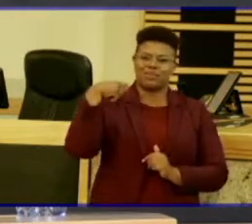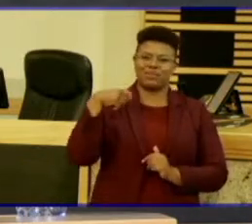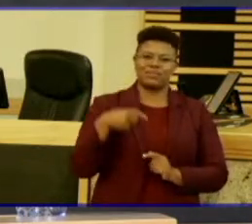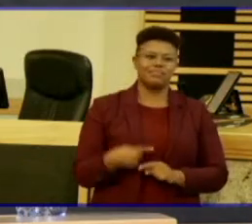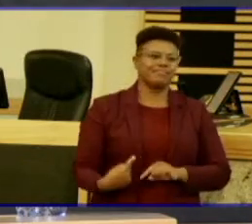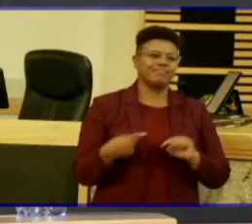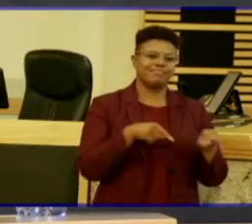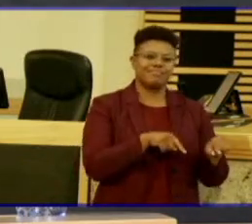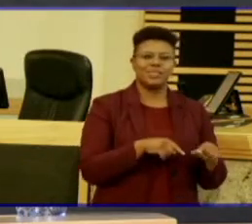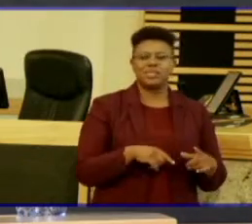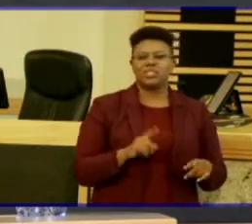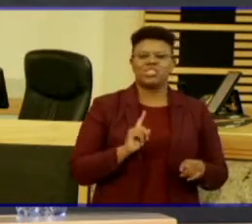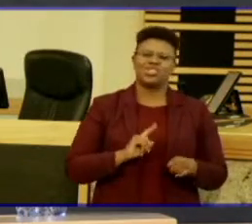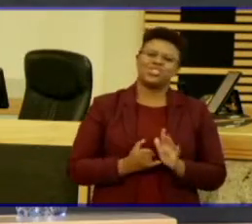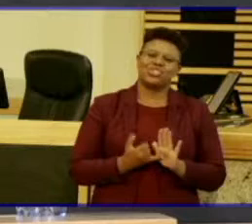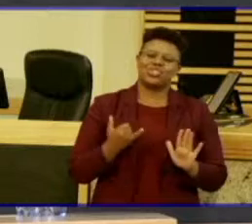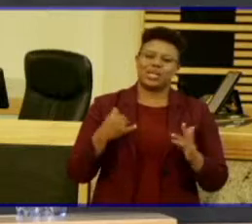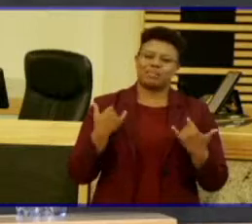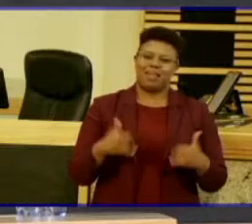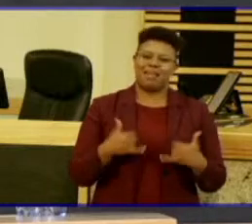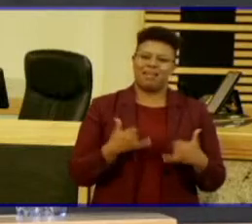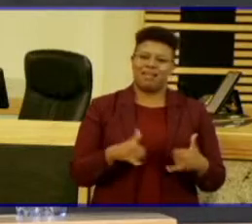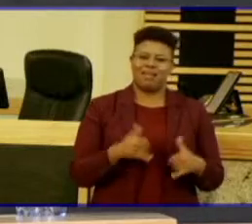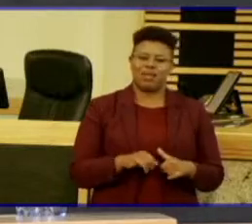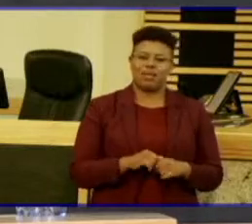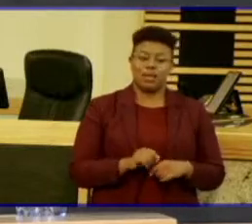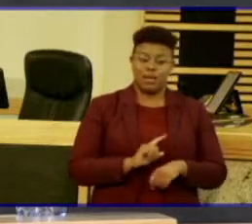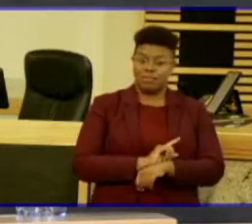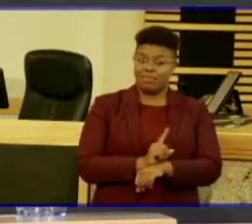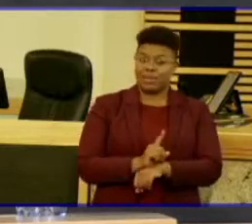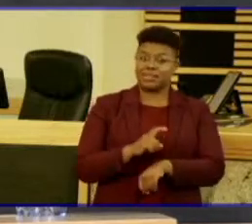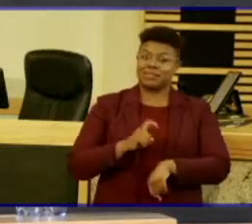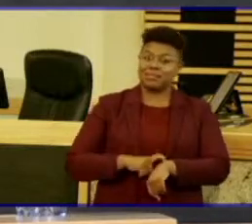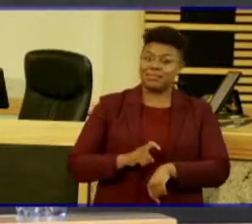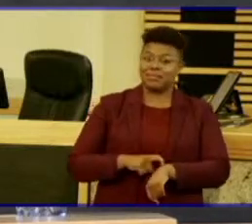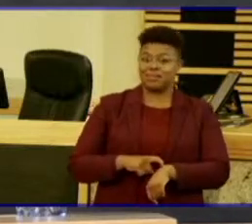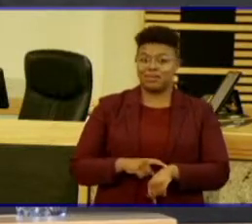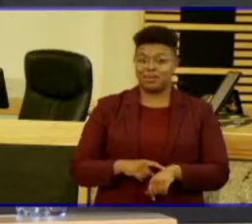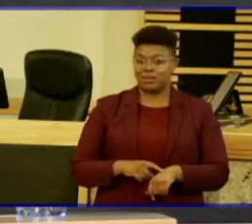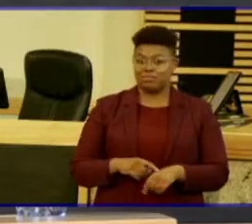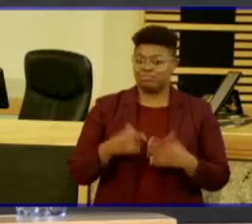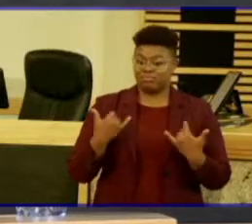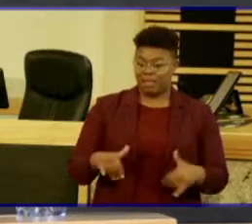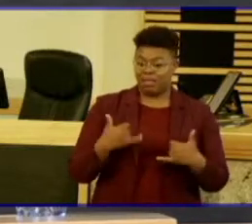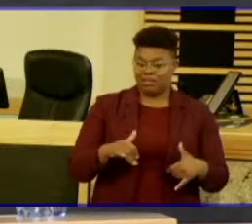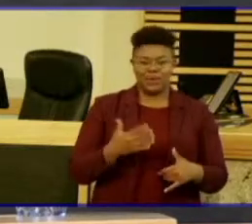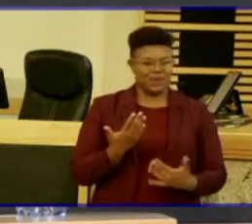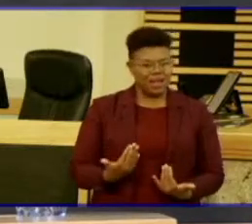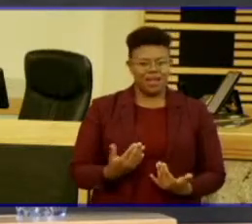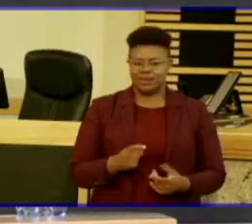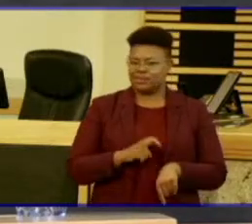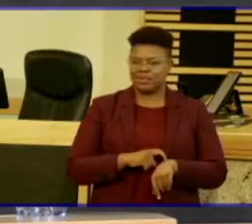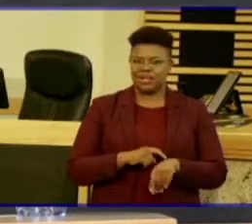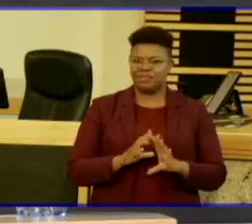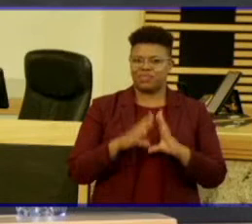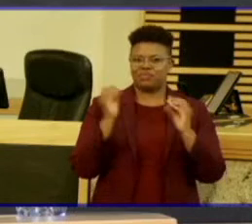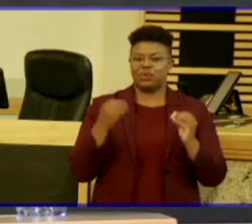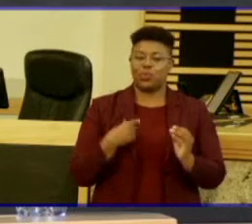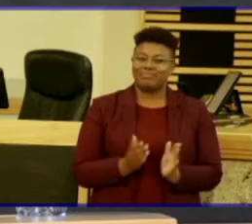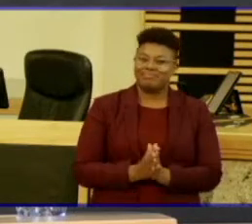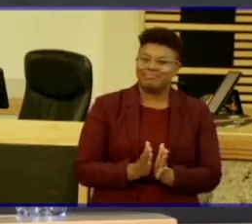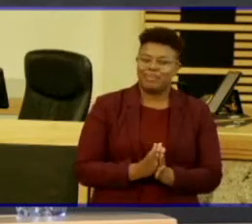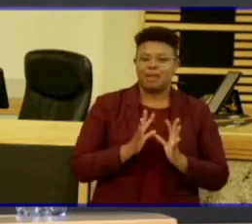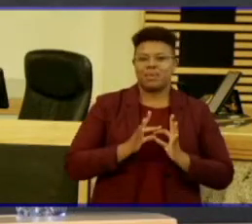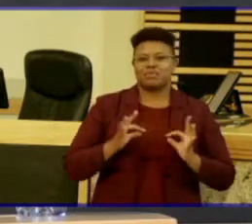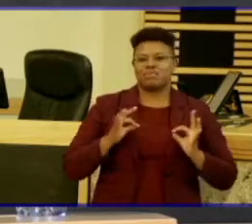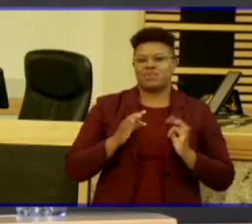makungayodlalwa kwamasipala. Ixesha lokuhamba sidlala sithunyiwe liphelile. Sicela omasipala